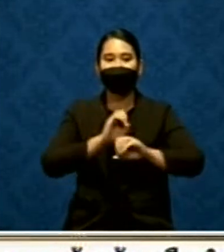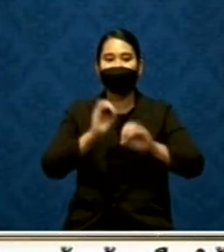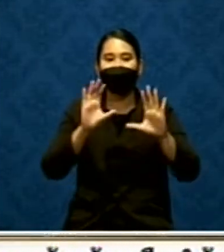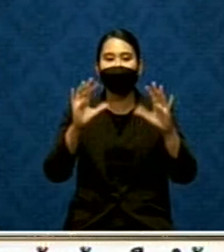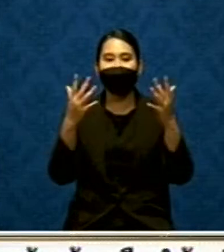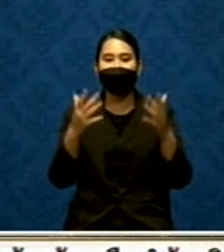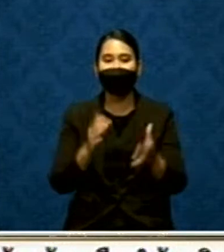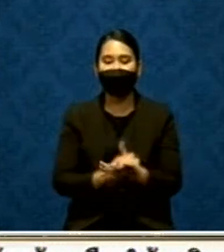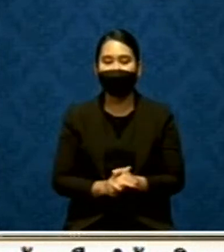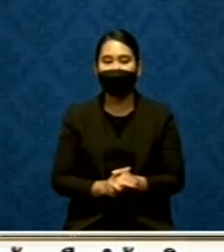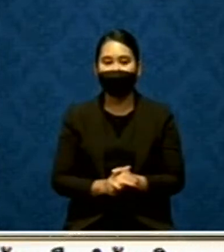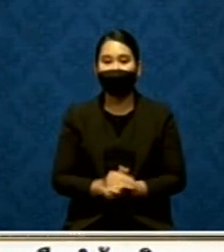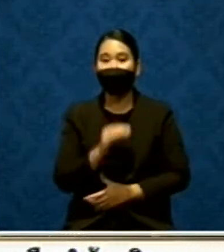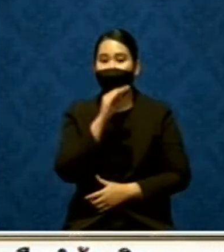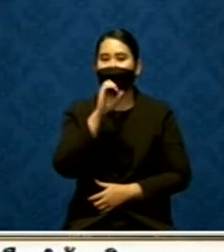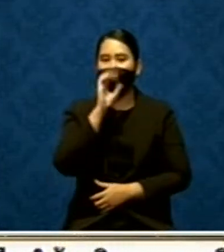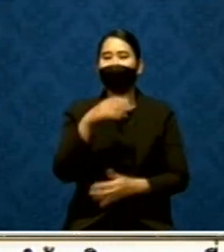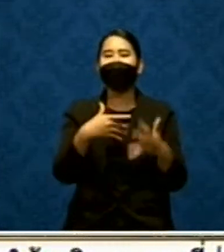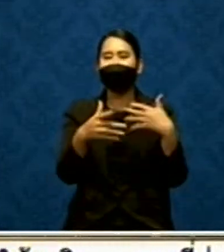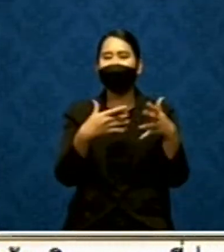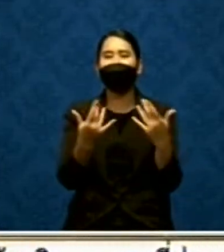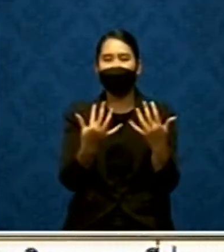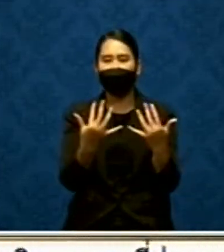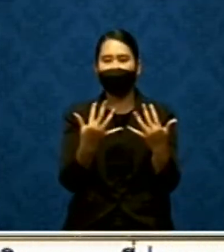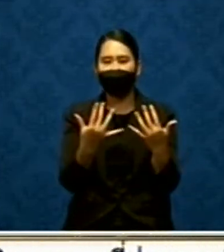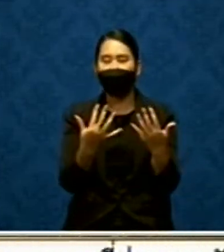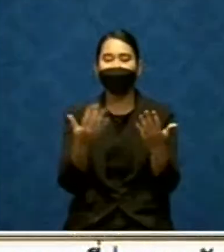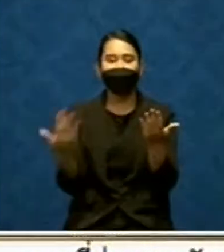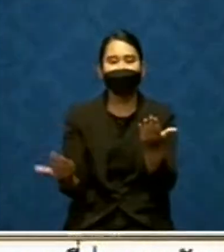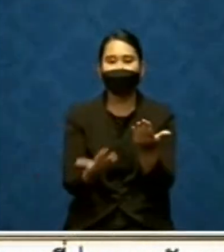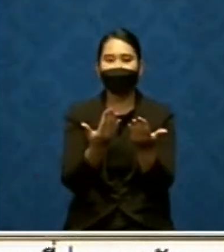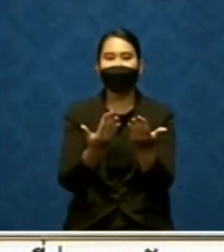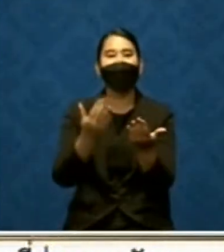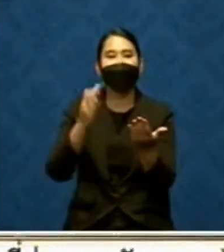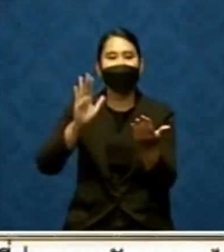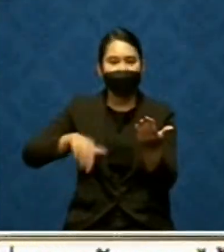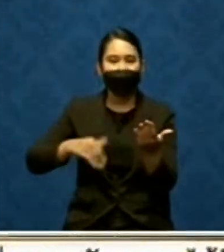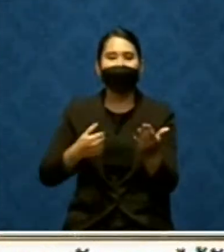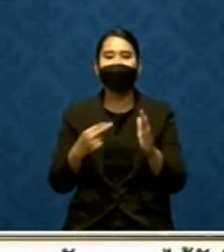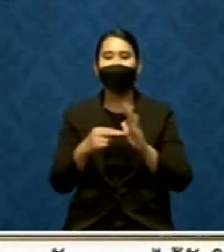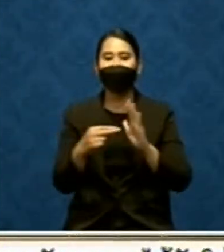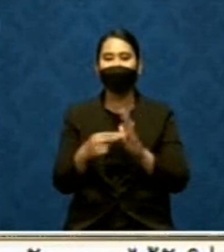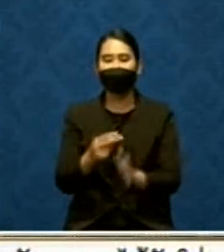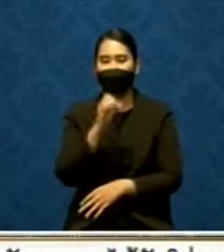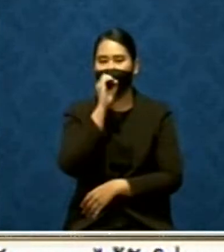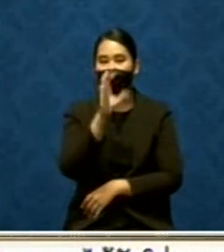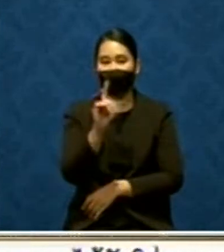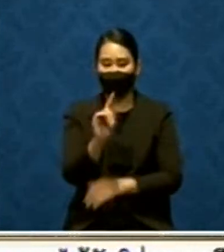บัญญัตินี้แม้ท่านจะบอกว่าเดี๋ยวค่อยไปร่างไปทำกฎหมายประกอบแต่ท่านประธานครับ